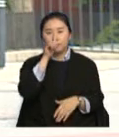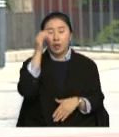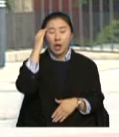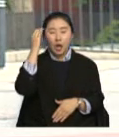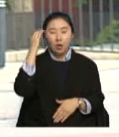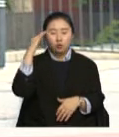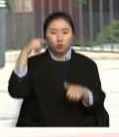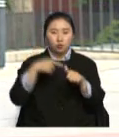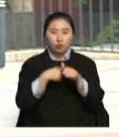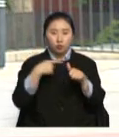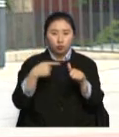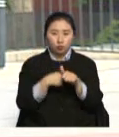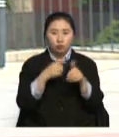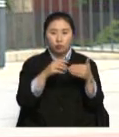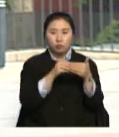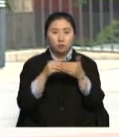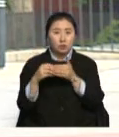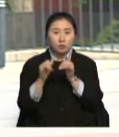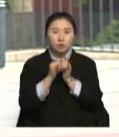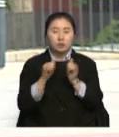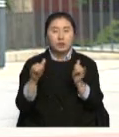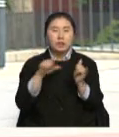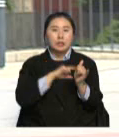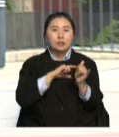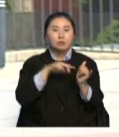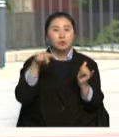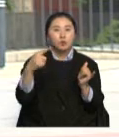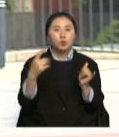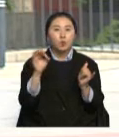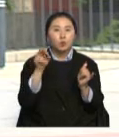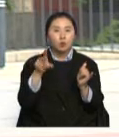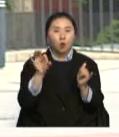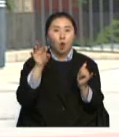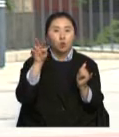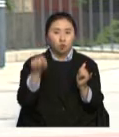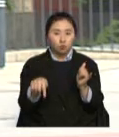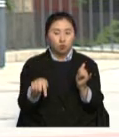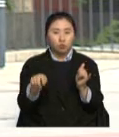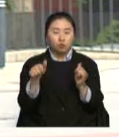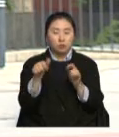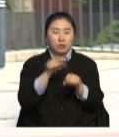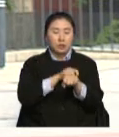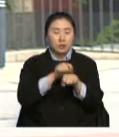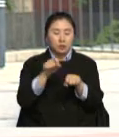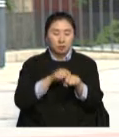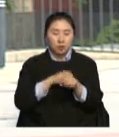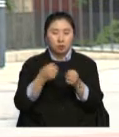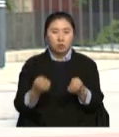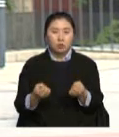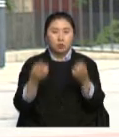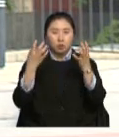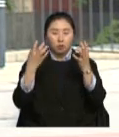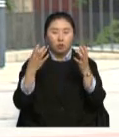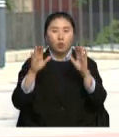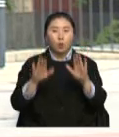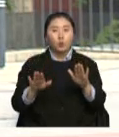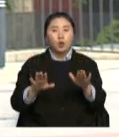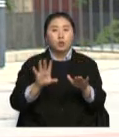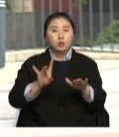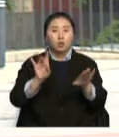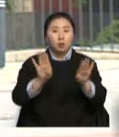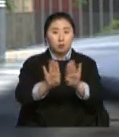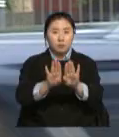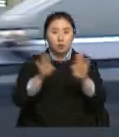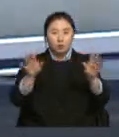한국 추상철조 분야의 선구자로 불렸던 송영수 조각가의 작품이 담긴 이번 특별전은 성북 구리미술관에서 올해